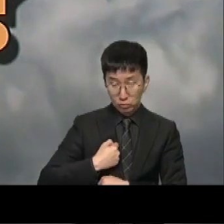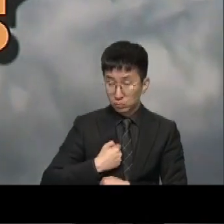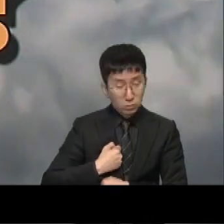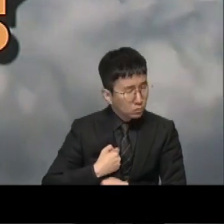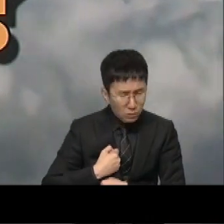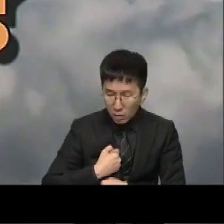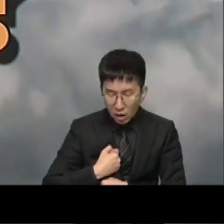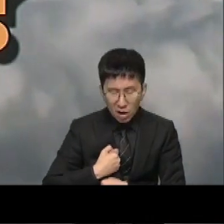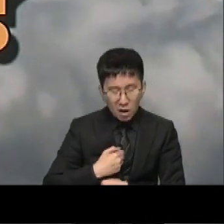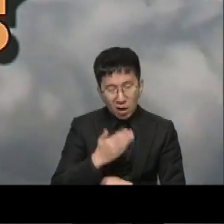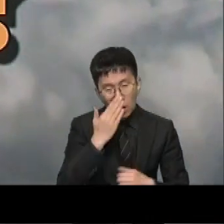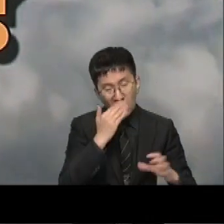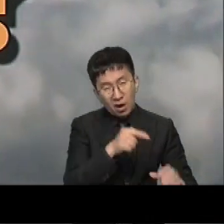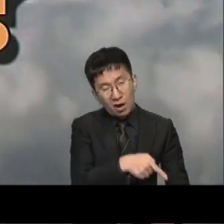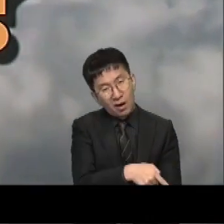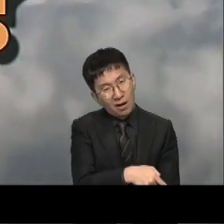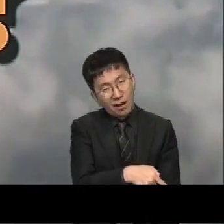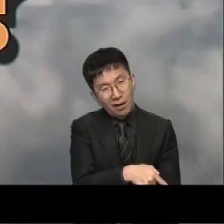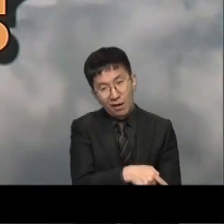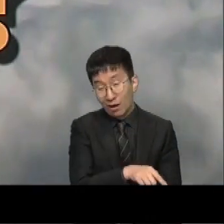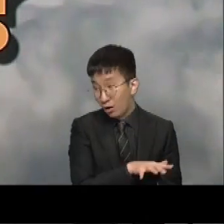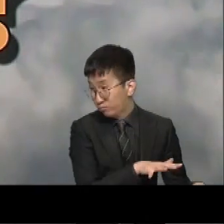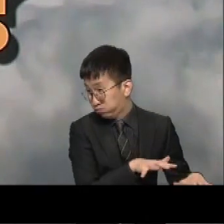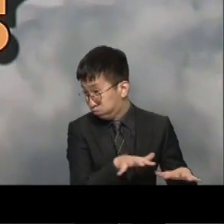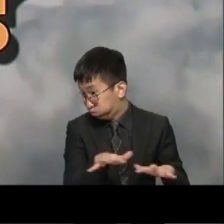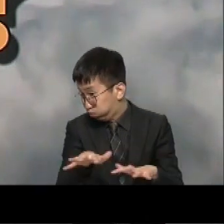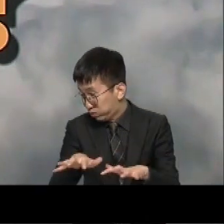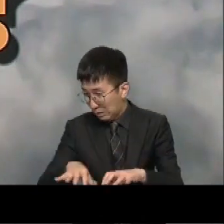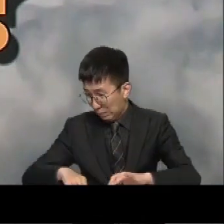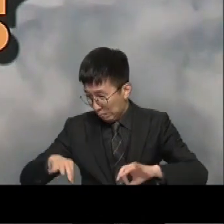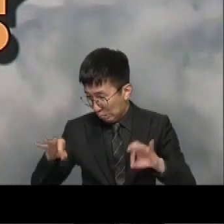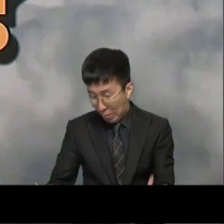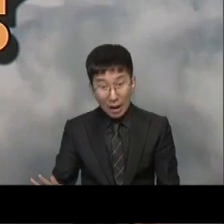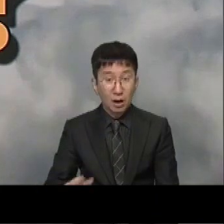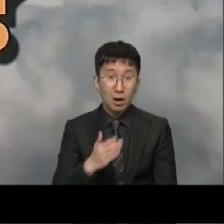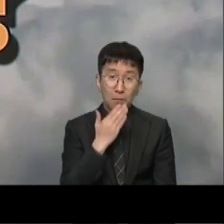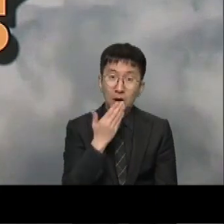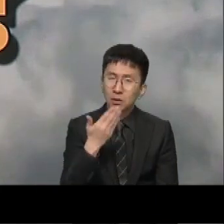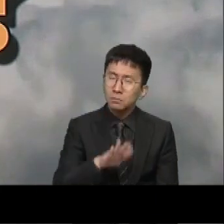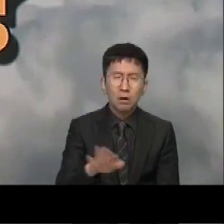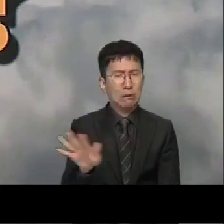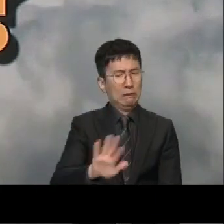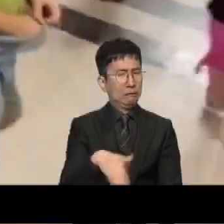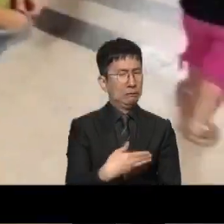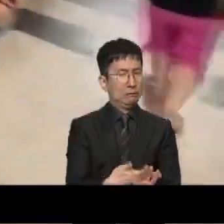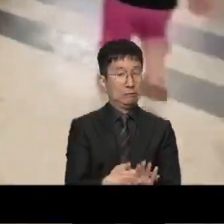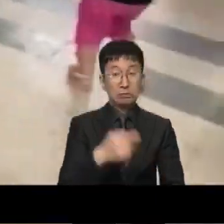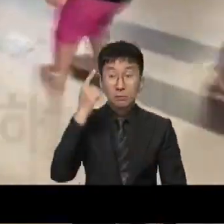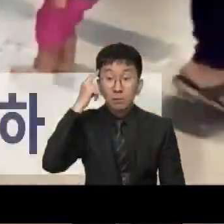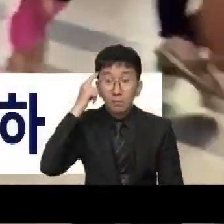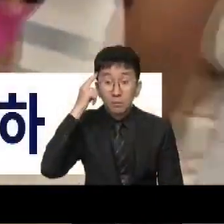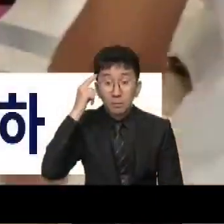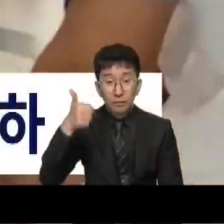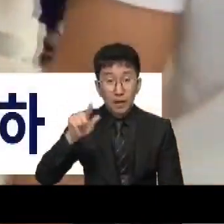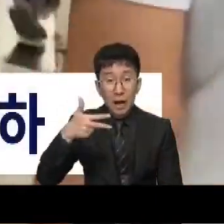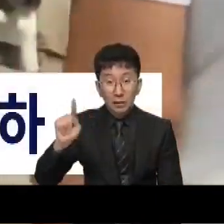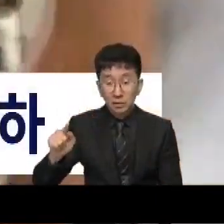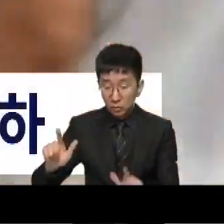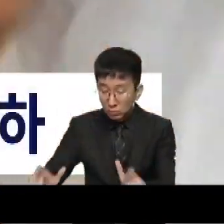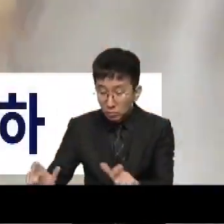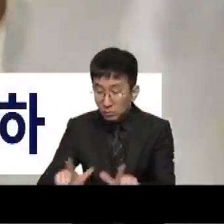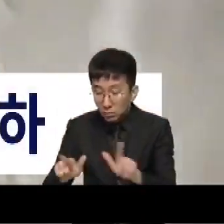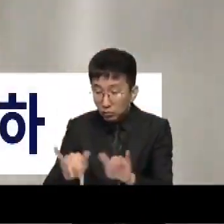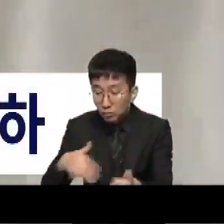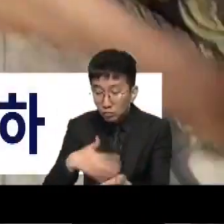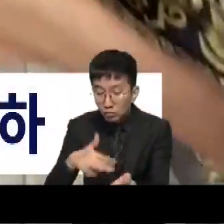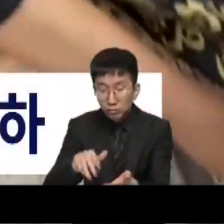이스라엘의 지상군 투입과 함께 전쟁이 금방 끝날 것 같지만 상황이 간단치 않습니다. 가자지구 인구